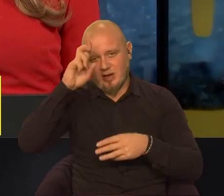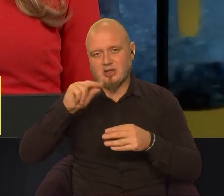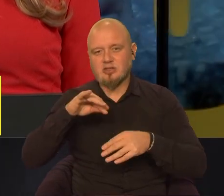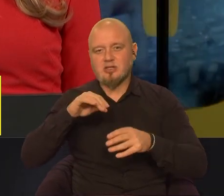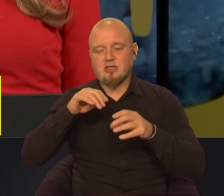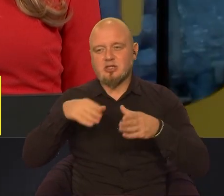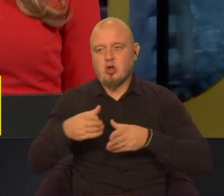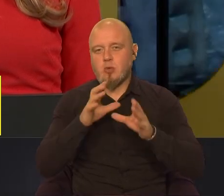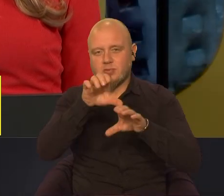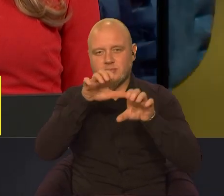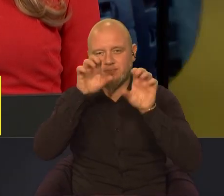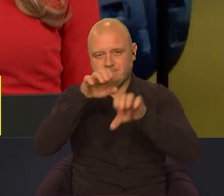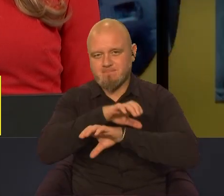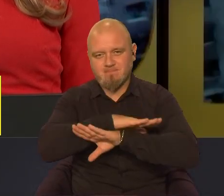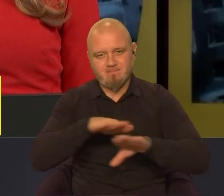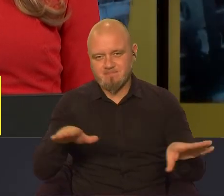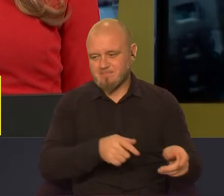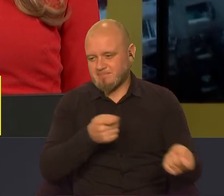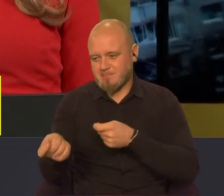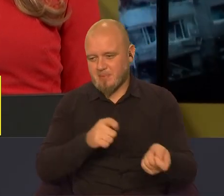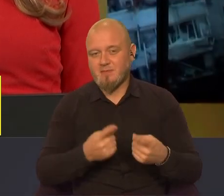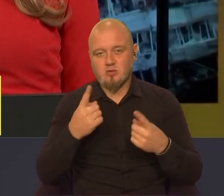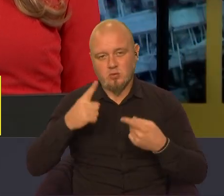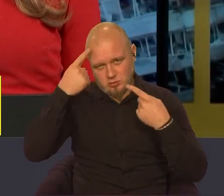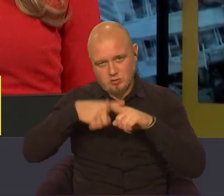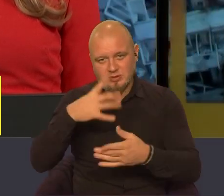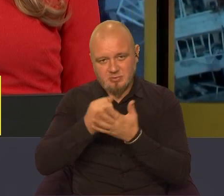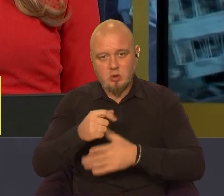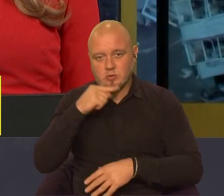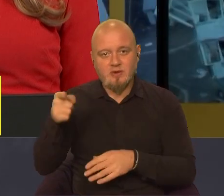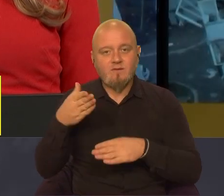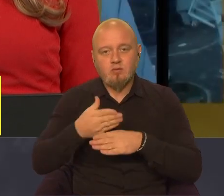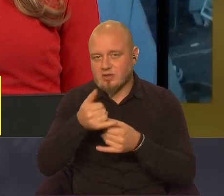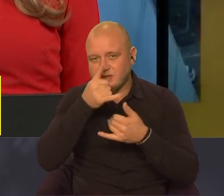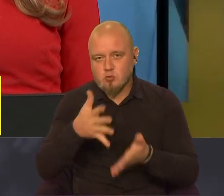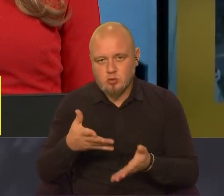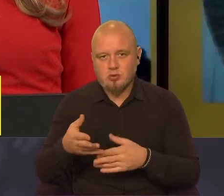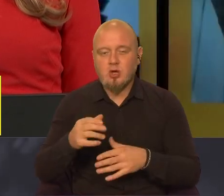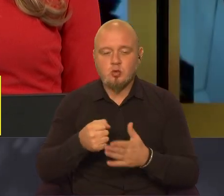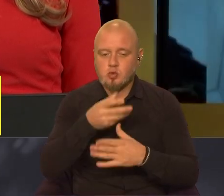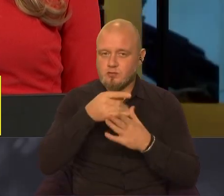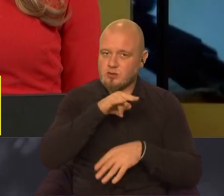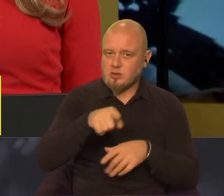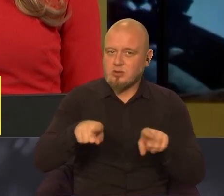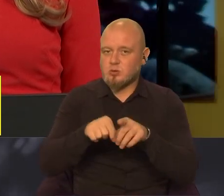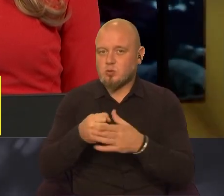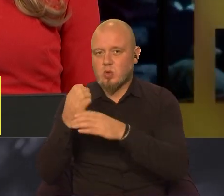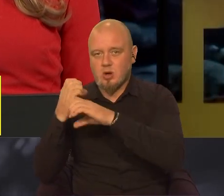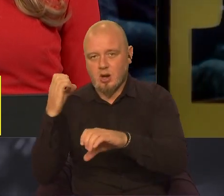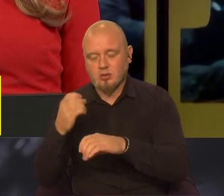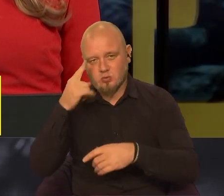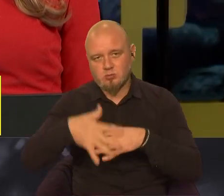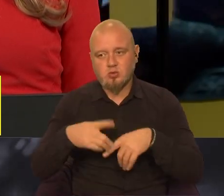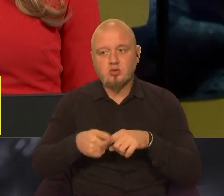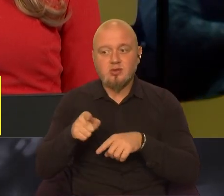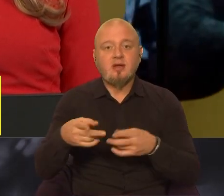постачають, тому що високотехнологічні запасні частини Росія виготовити не зможе, як до своїх літаків, так і до ракет, зрозуміло, що